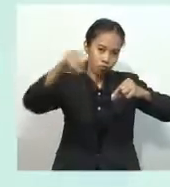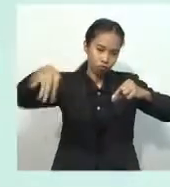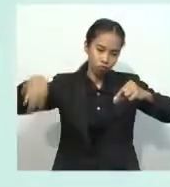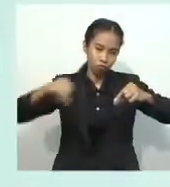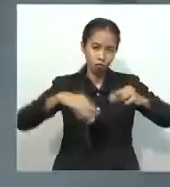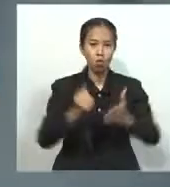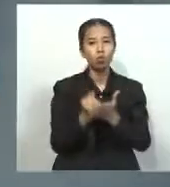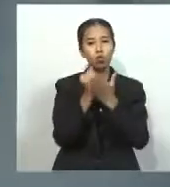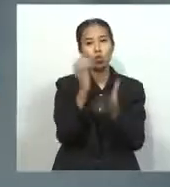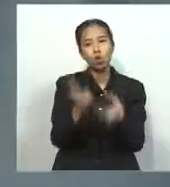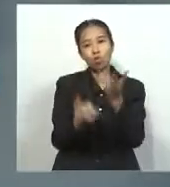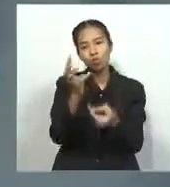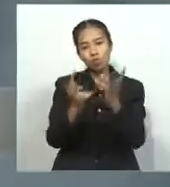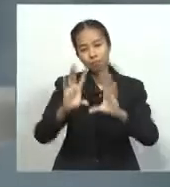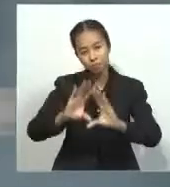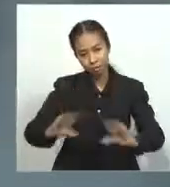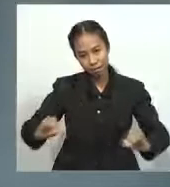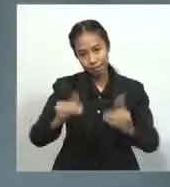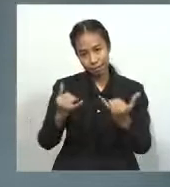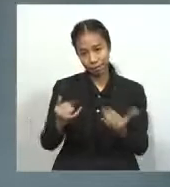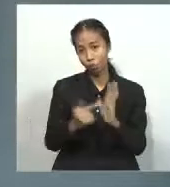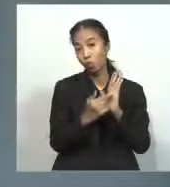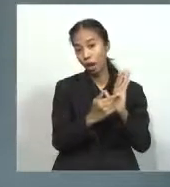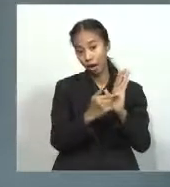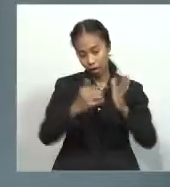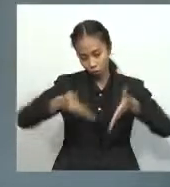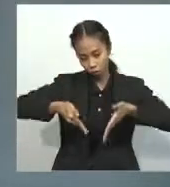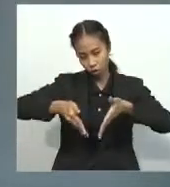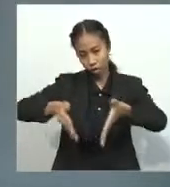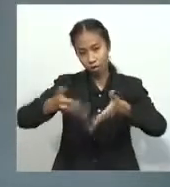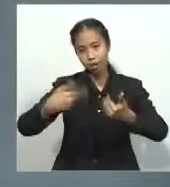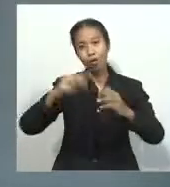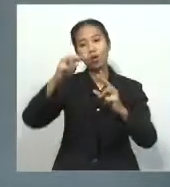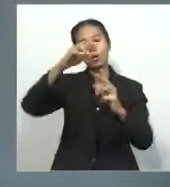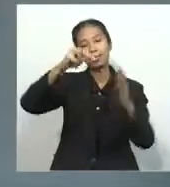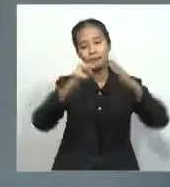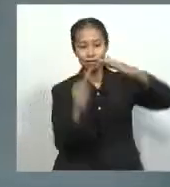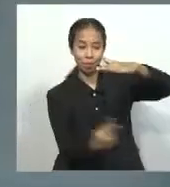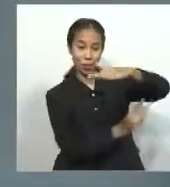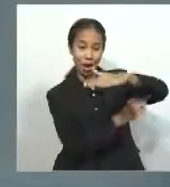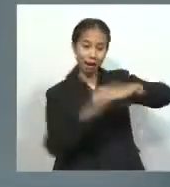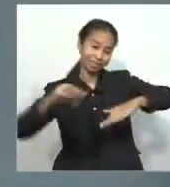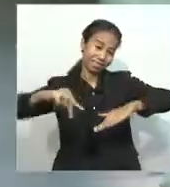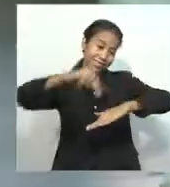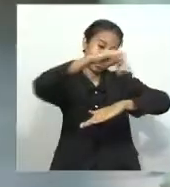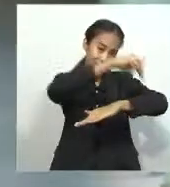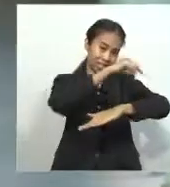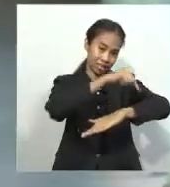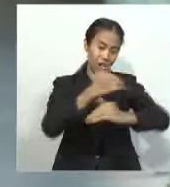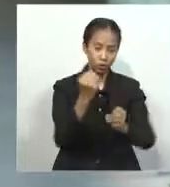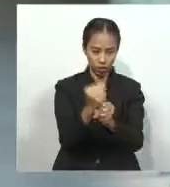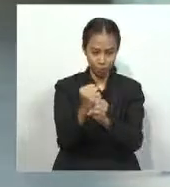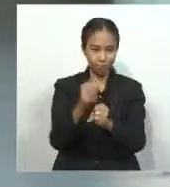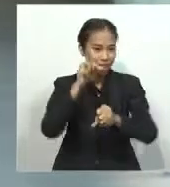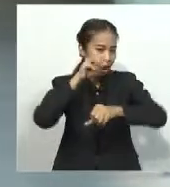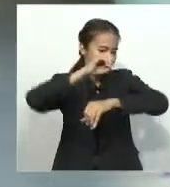ง PM 2.5 อย่างกรมทางหลวงนะครับได้ติดตั้งสปริงเกอร์บนสะพานลอยเพื่อพ่นละอองน้ำนอกจากนี้ที่ริมรั้วของก